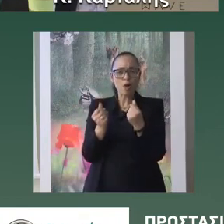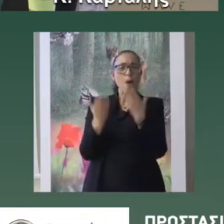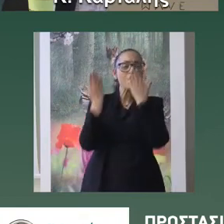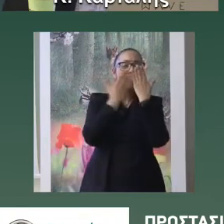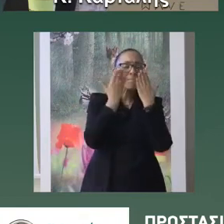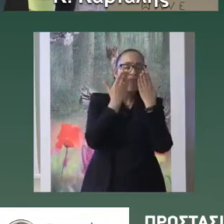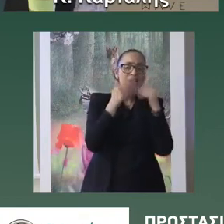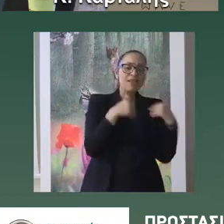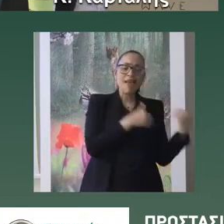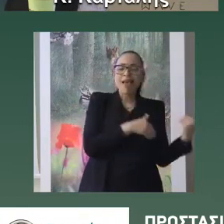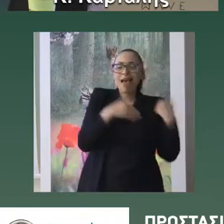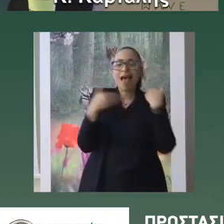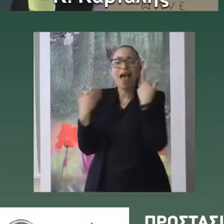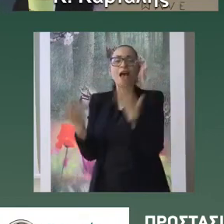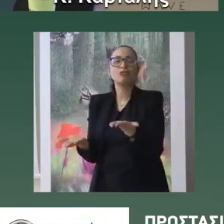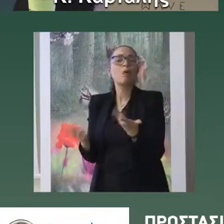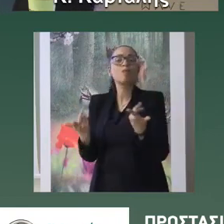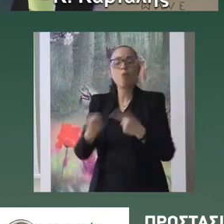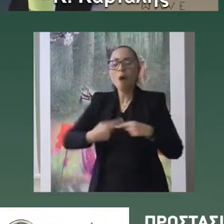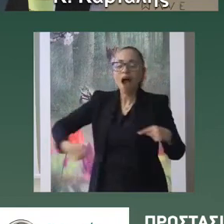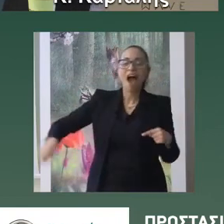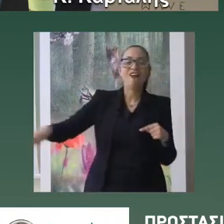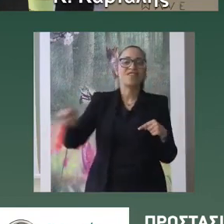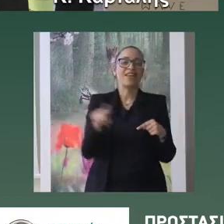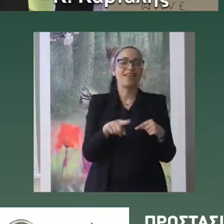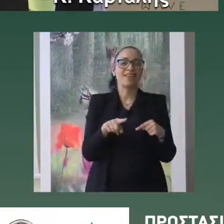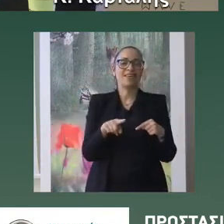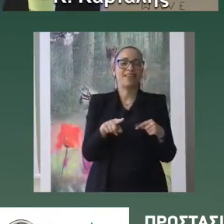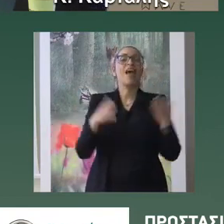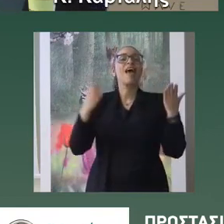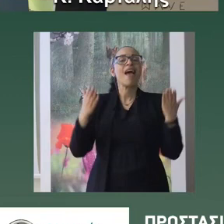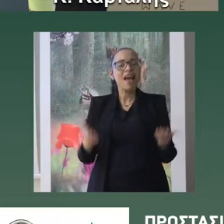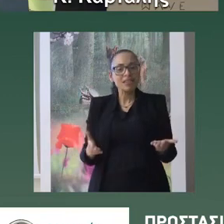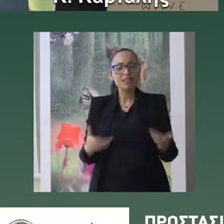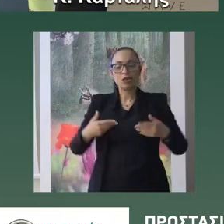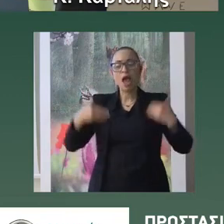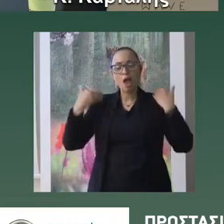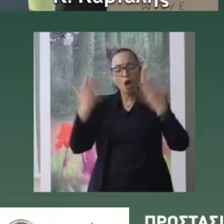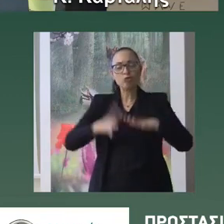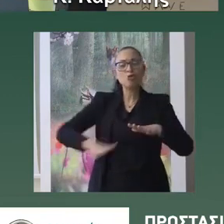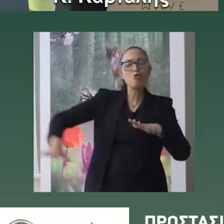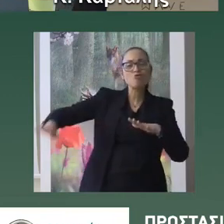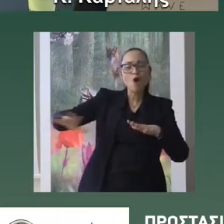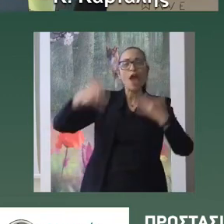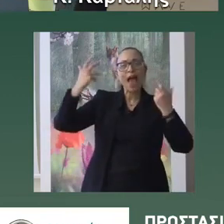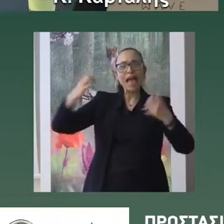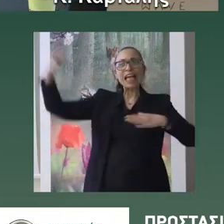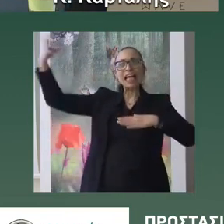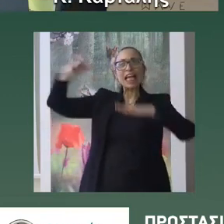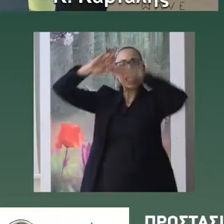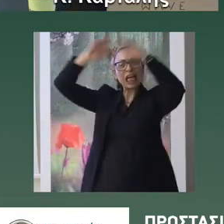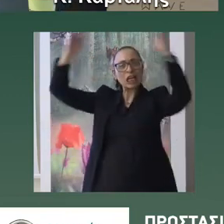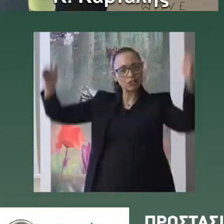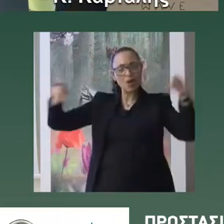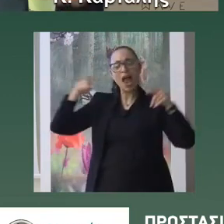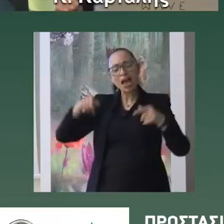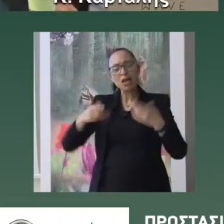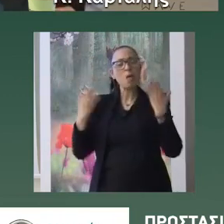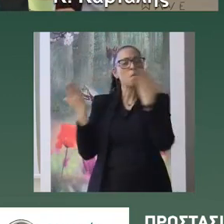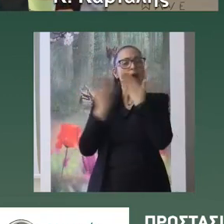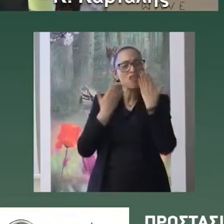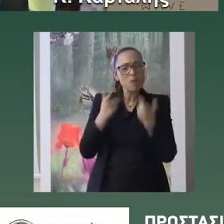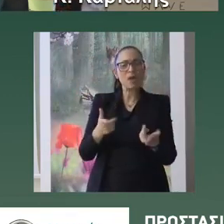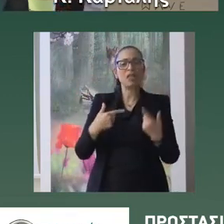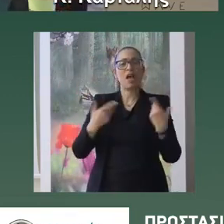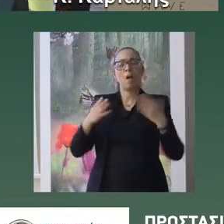μαθητή από την αίθουσα, δηλαδή να είναι η αίθουσα στην αυλή. Και έτσι δημιουργούν χώρους σκίασης, όπου κάνουν εκεί τα μαθήματα, τις παιδαγωγικές